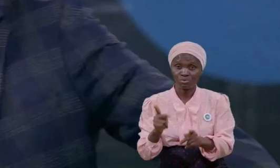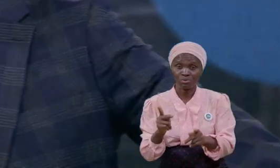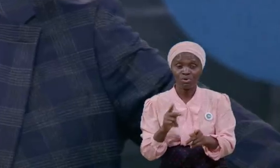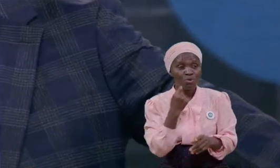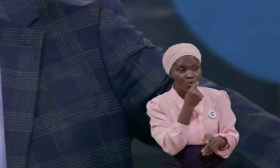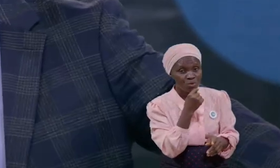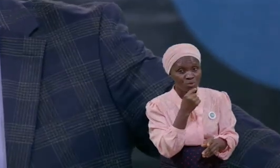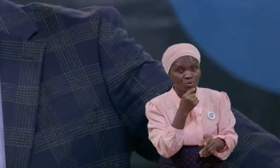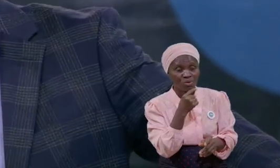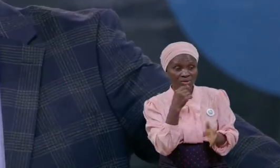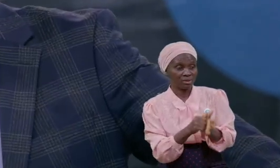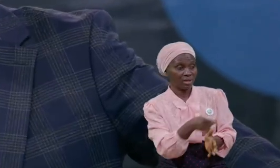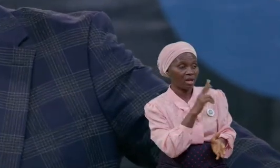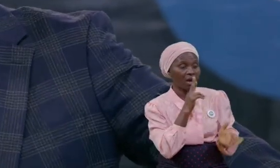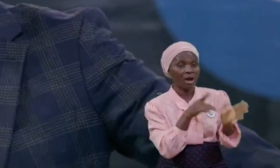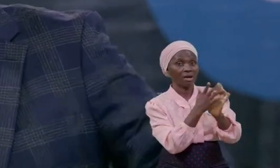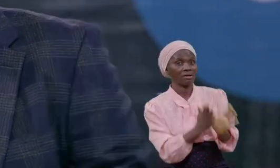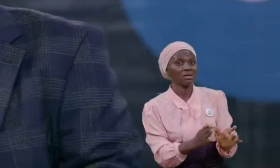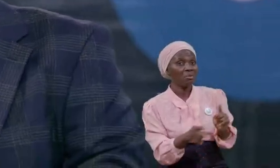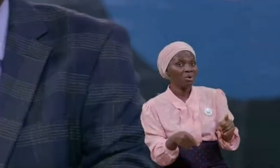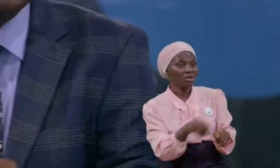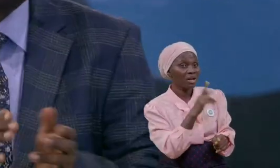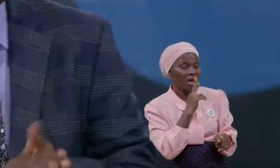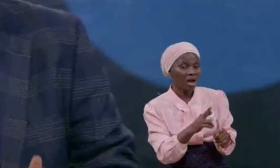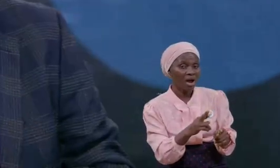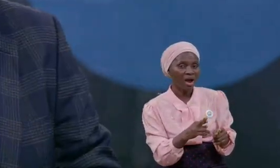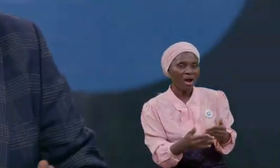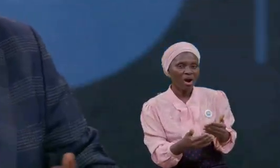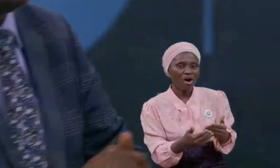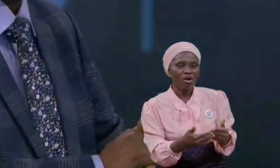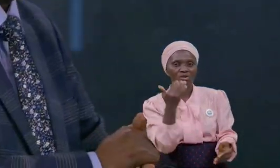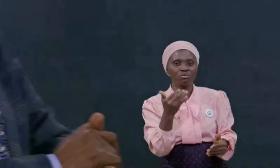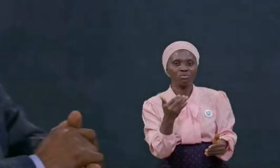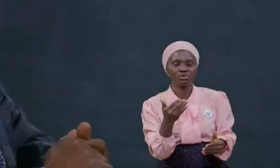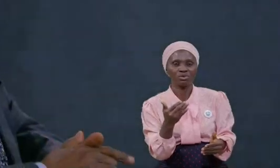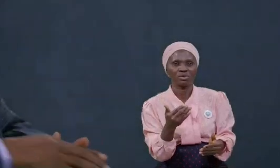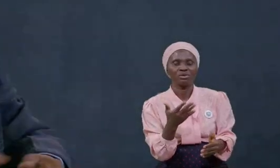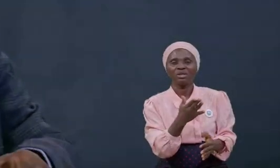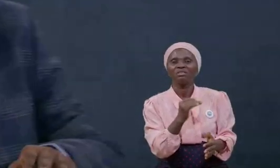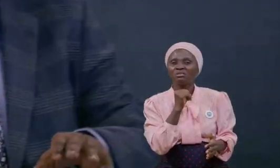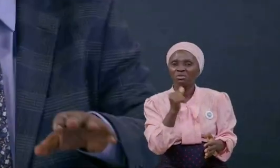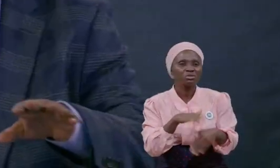sont presque des chrétiens? Ils ne sont pas encore ensemble. Verset 29. Verset 29.